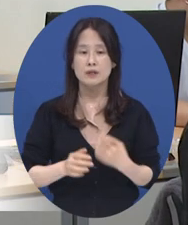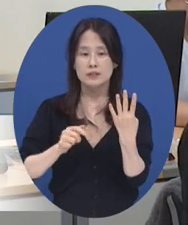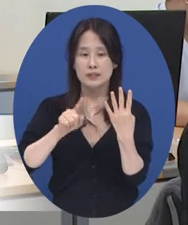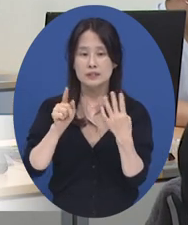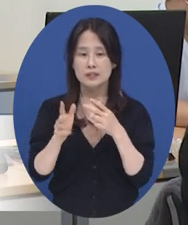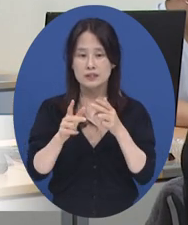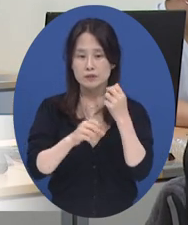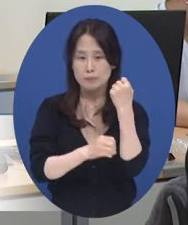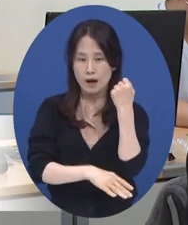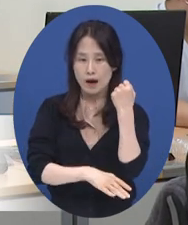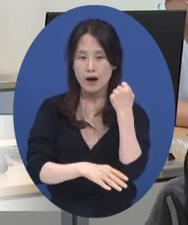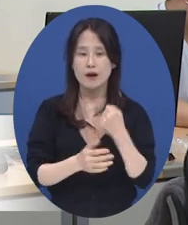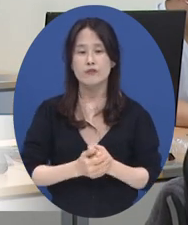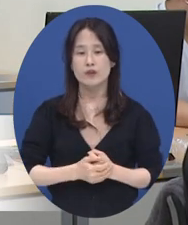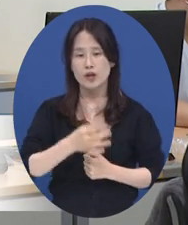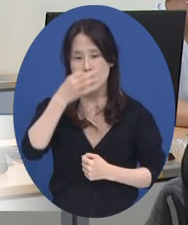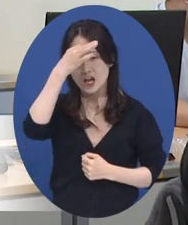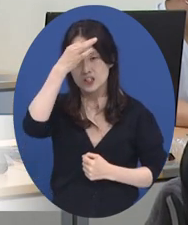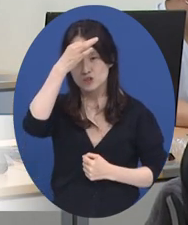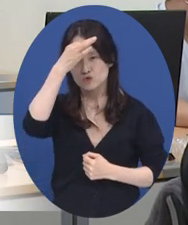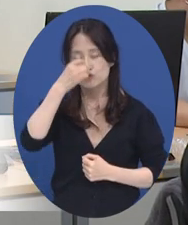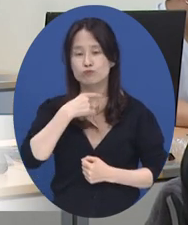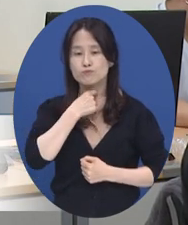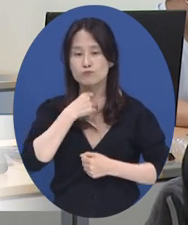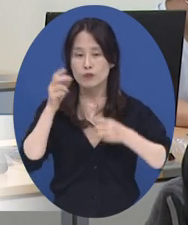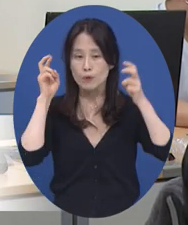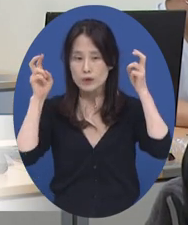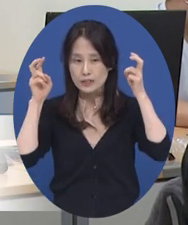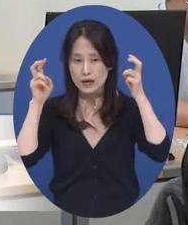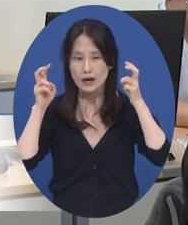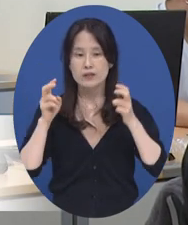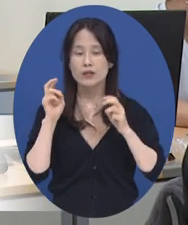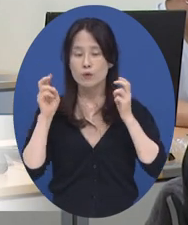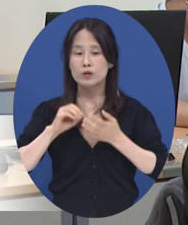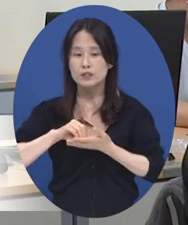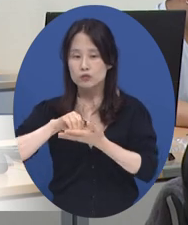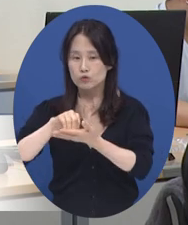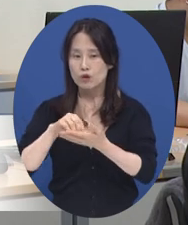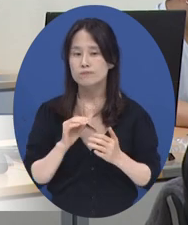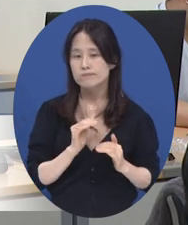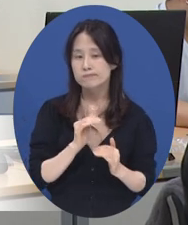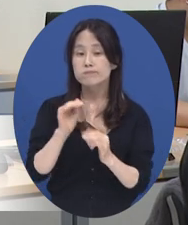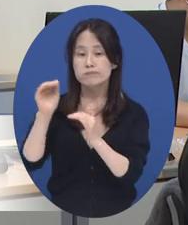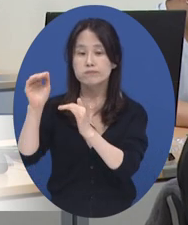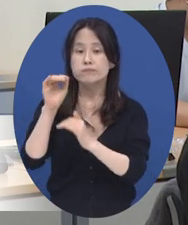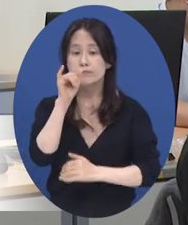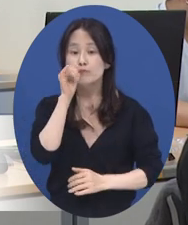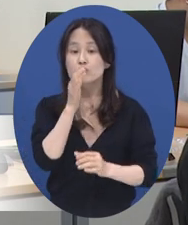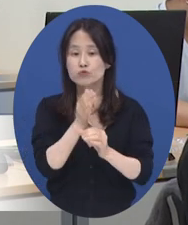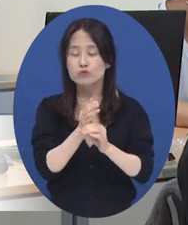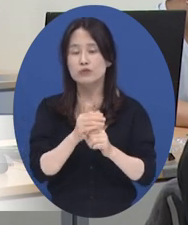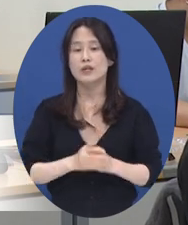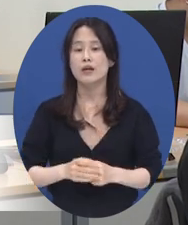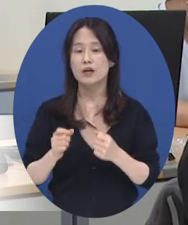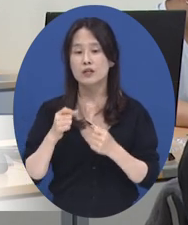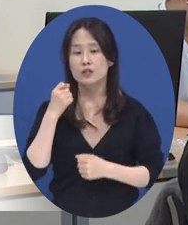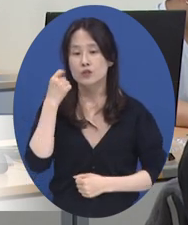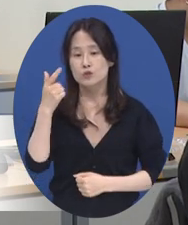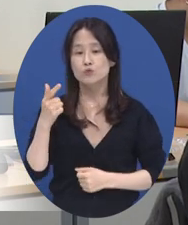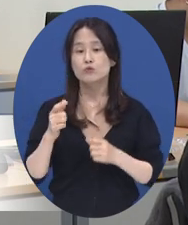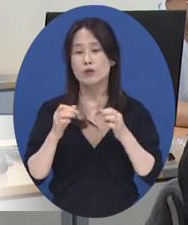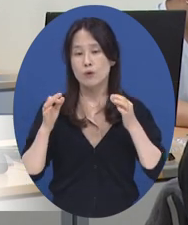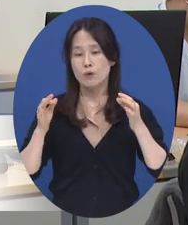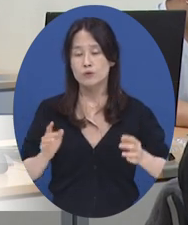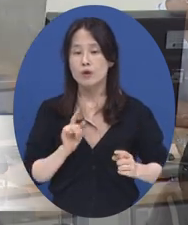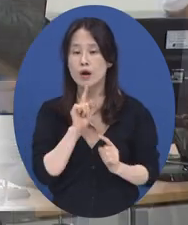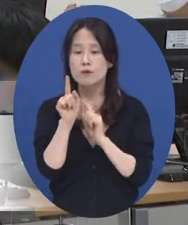산업 기반의 저희가 하이테크 기술을 갖다 요구하는 업체들의 취업이 진행되고 있습니다. 그게 이제 좀 다른 점이라고